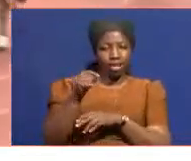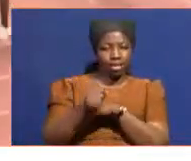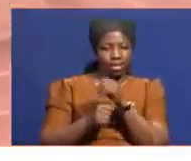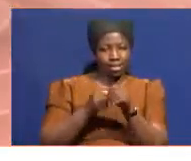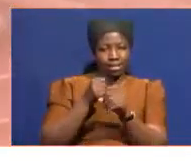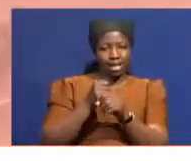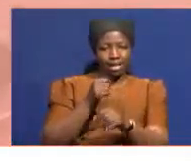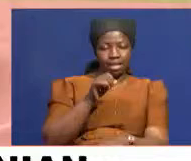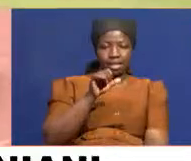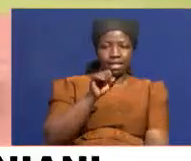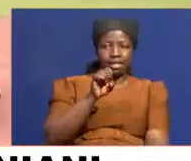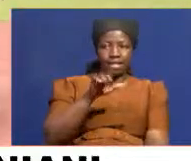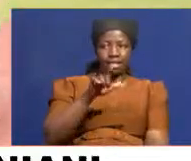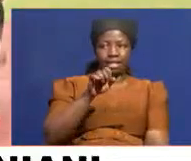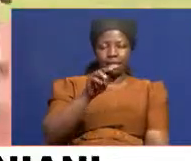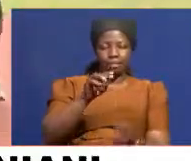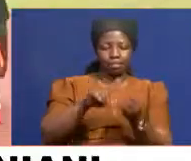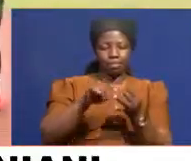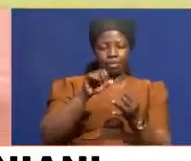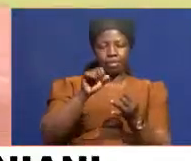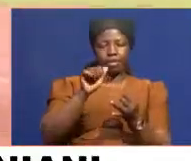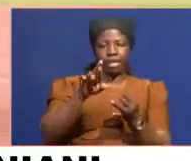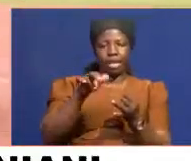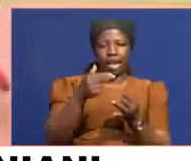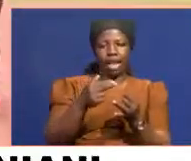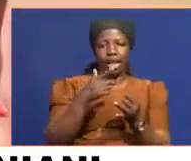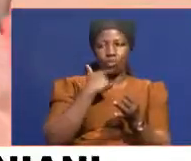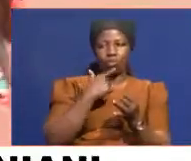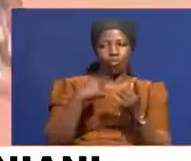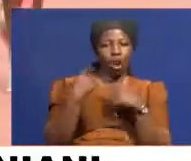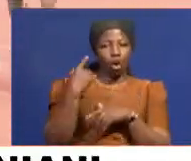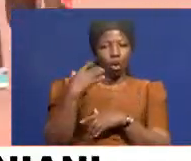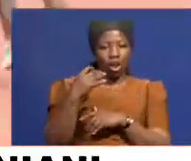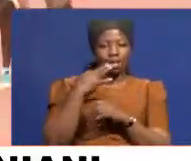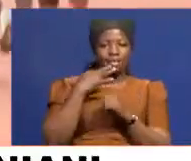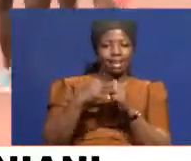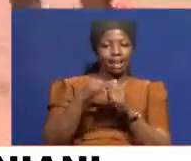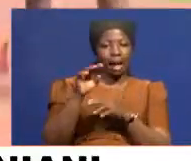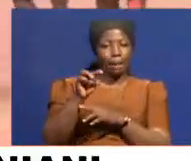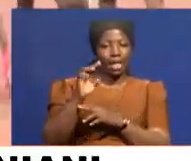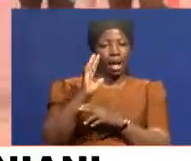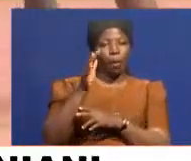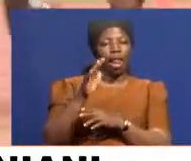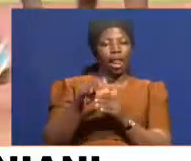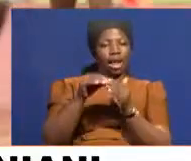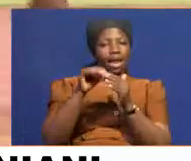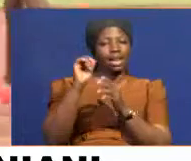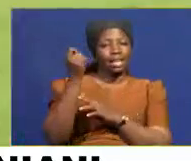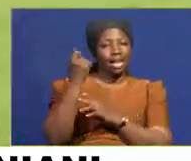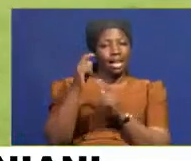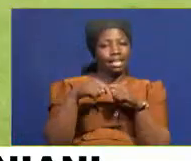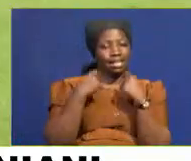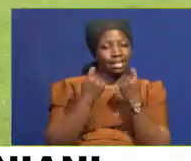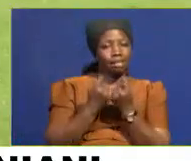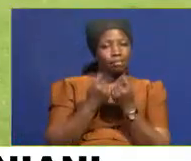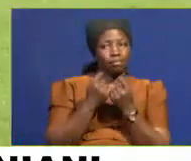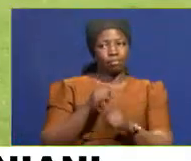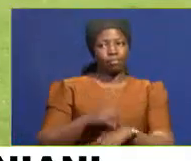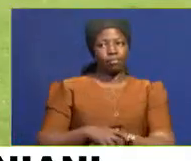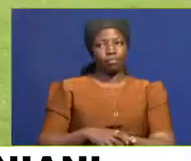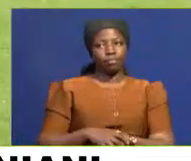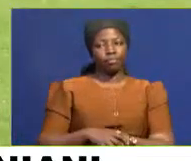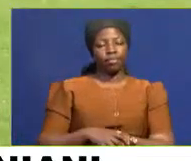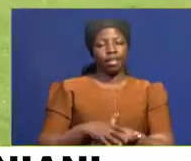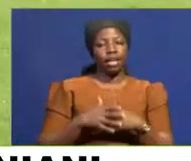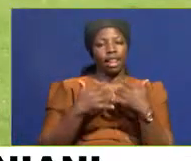Edmond Serem na Sara Mura, ambaye alishinda dhahabu katika mbio za mita 800, wataongoza kikosi cha Kenya mjini Lima. I think kwa